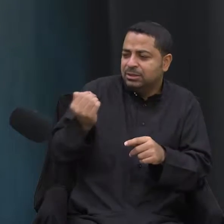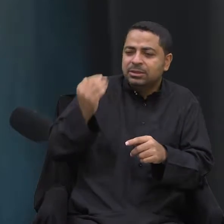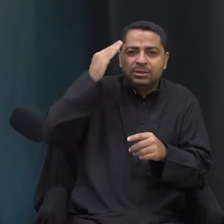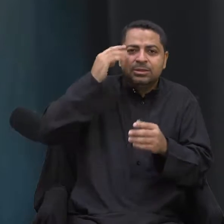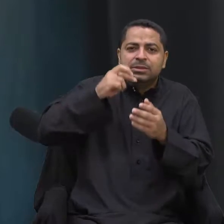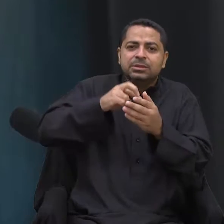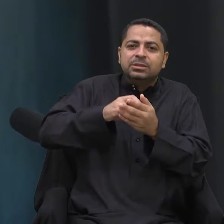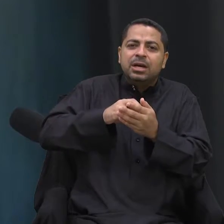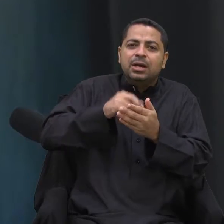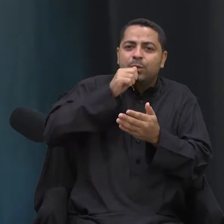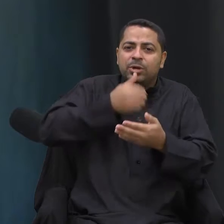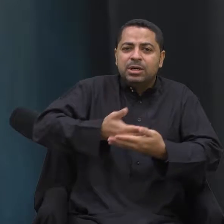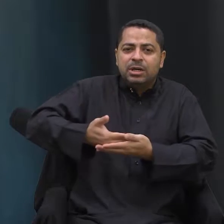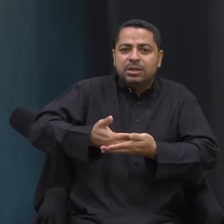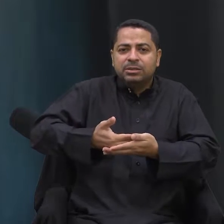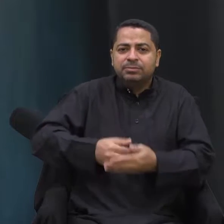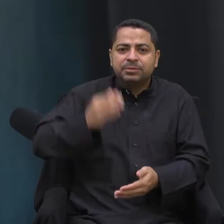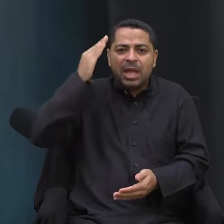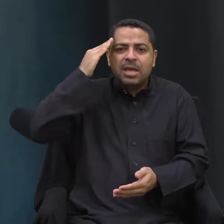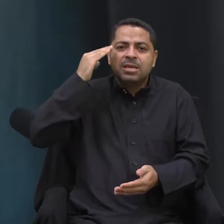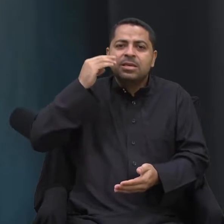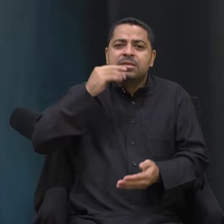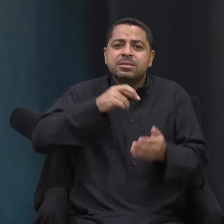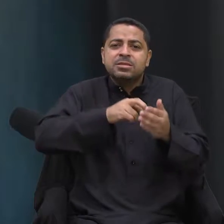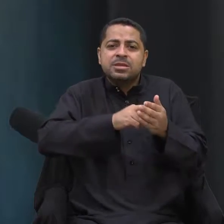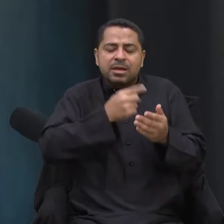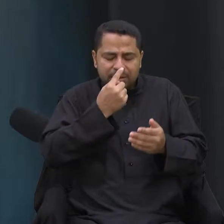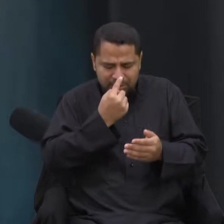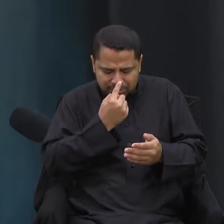الفراق، فأتت بالطفل لا